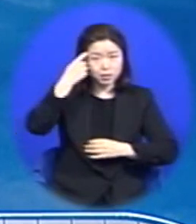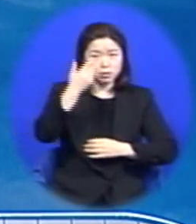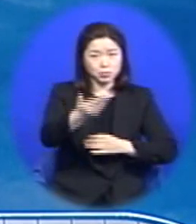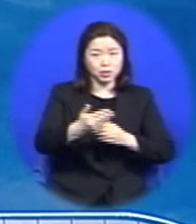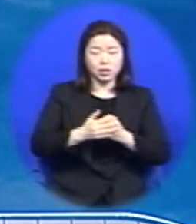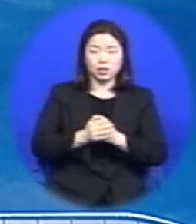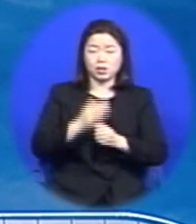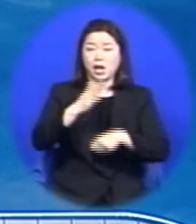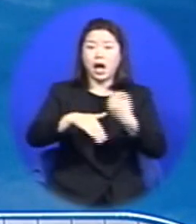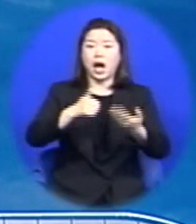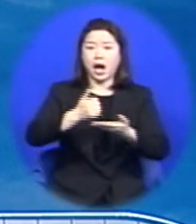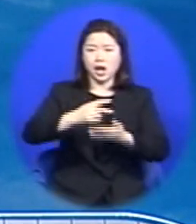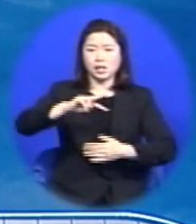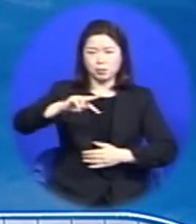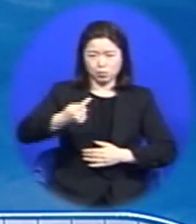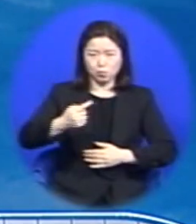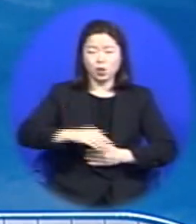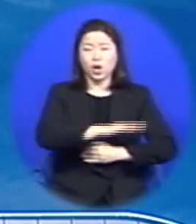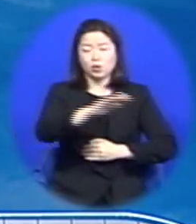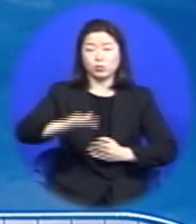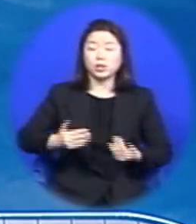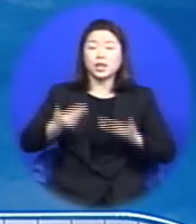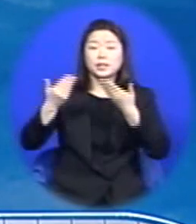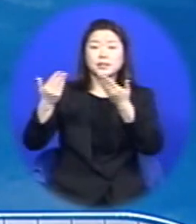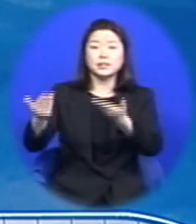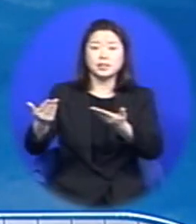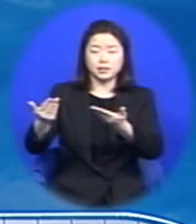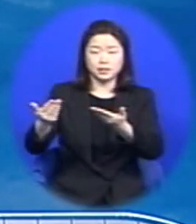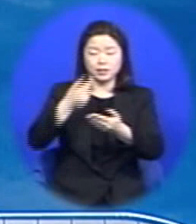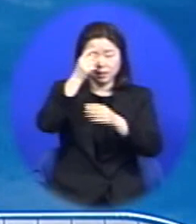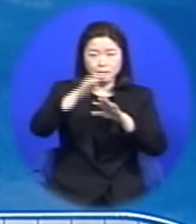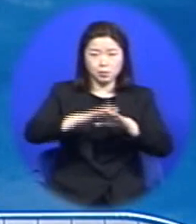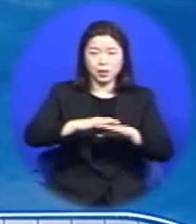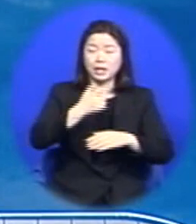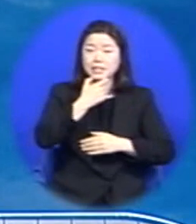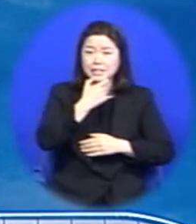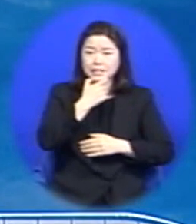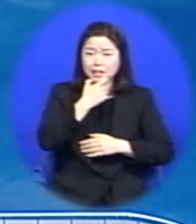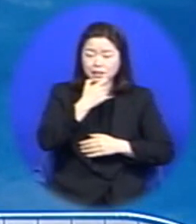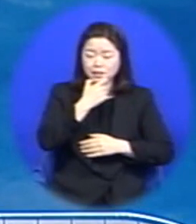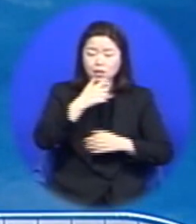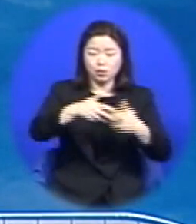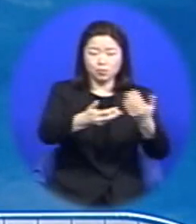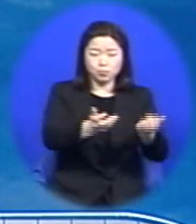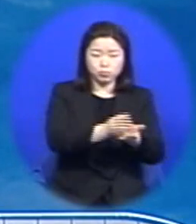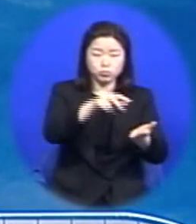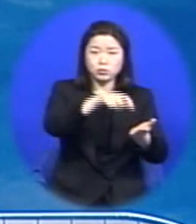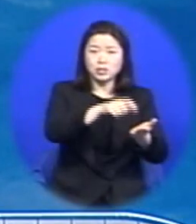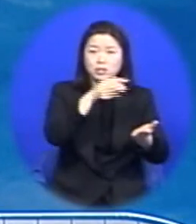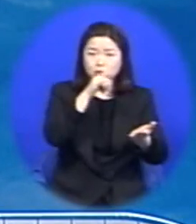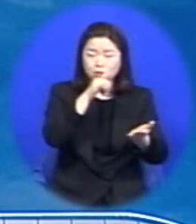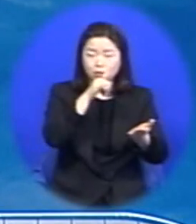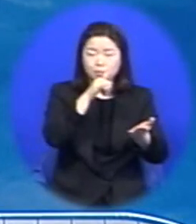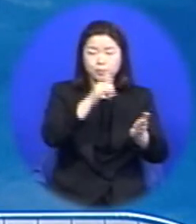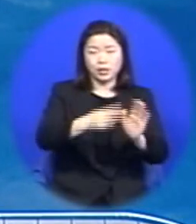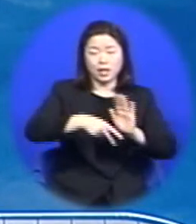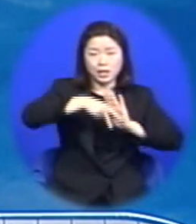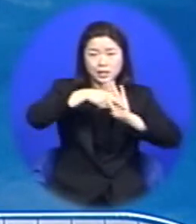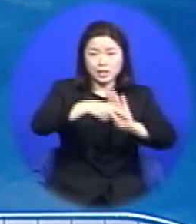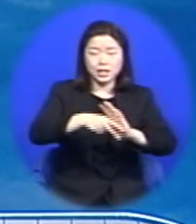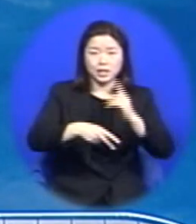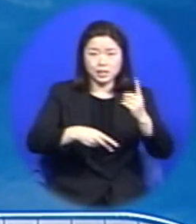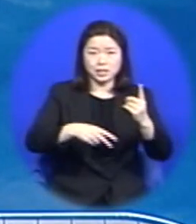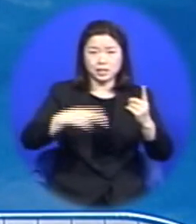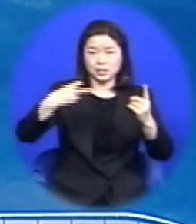보면 하나님도 우리가 드리는 예배가 싫다고 말씀하시는 부분이 나옵니다. 이사야 1장 12절부터